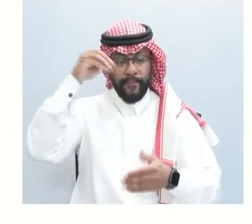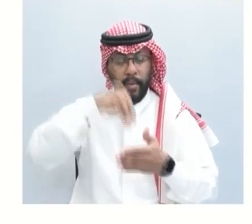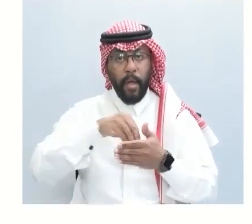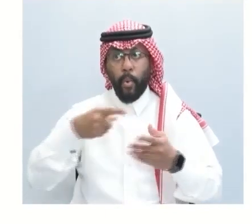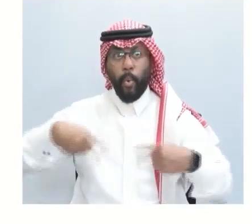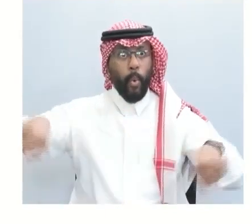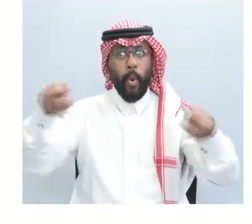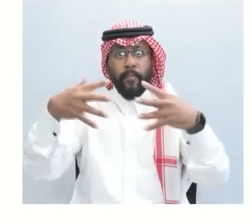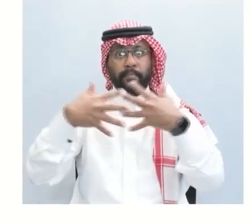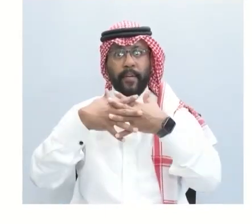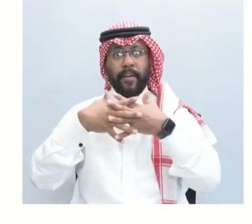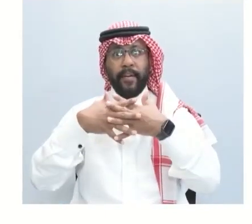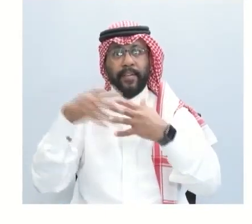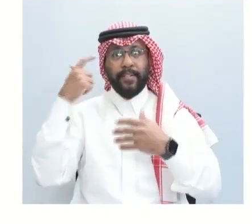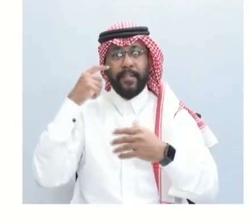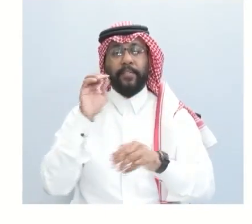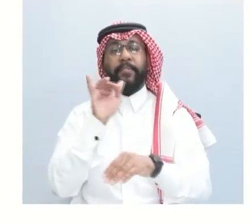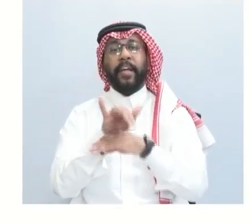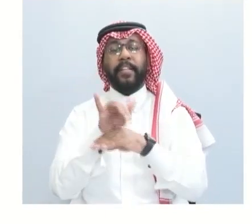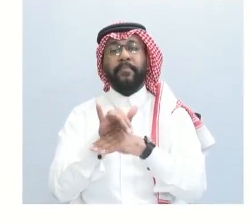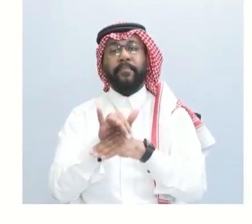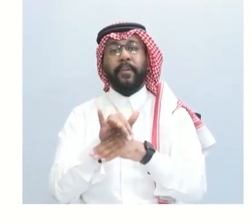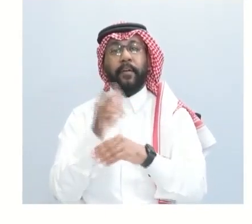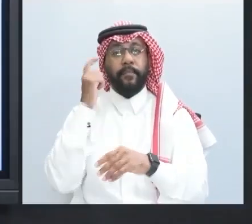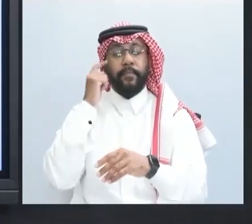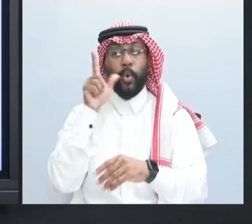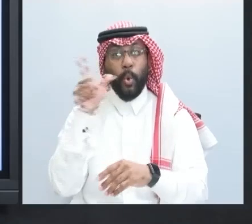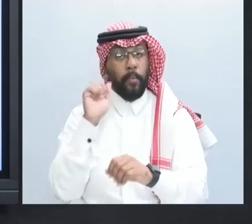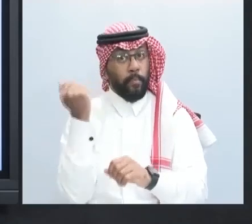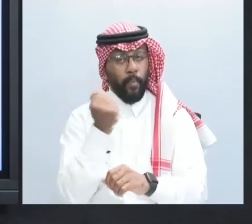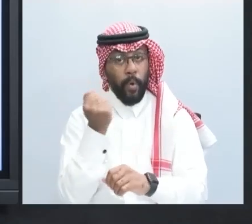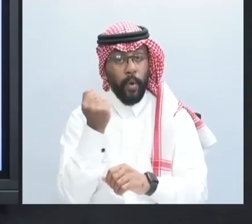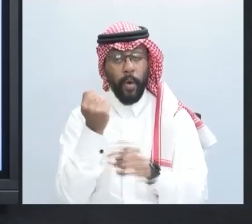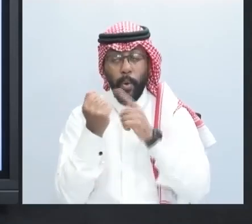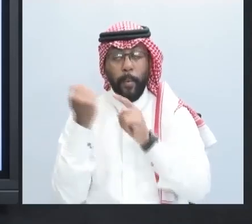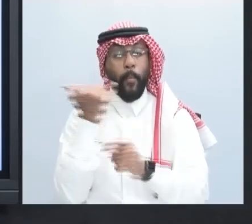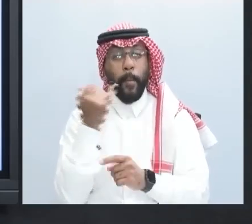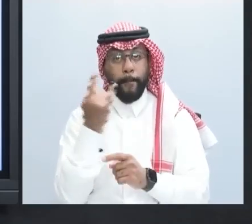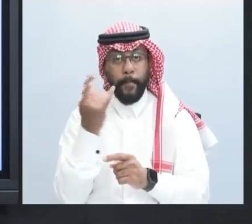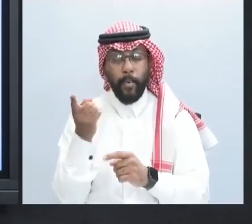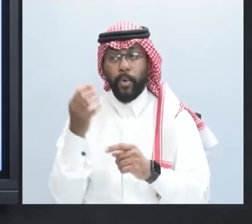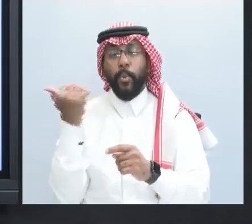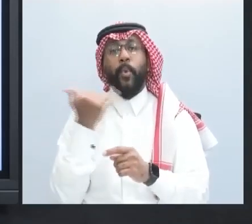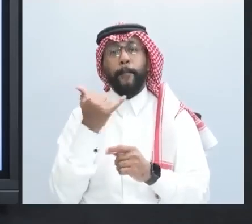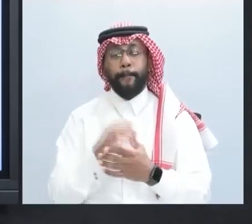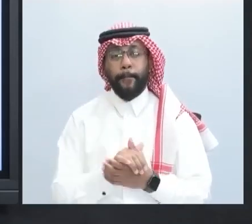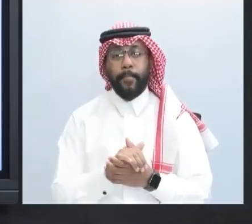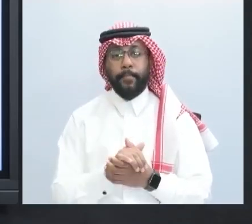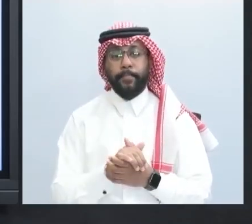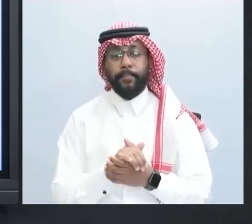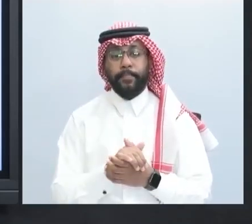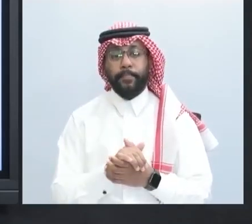التفاعل هذه كلها في المقدمه اذا بيان اهميه الموضوع وتحديد المناسبه وتعدد